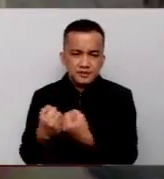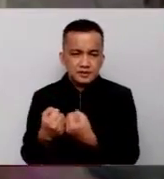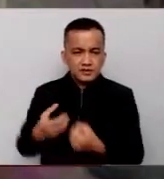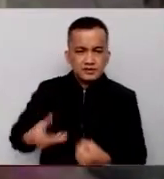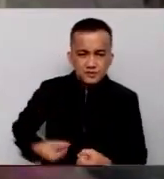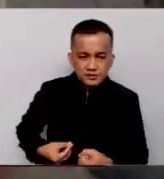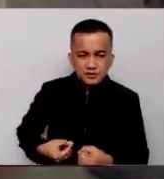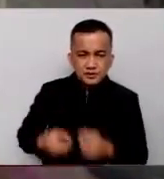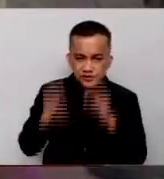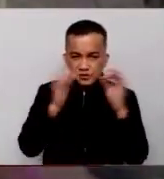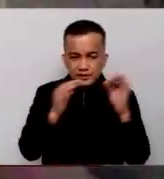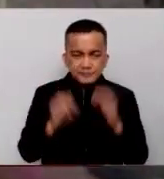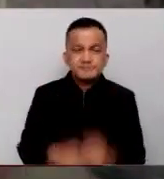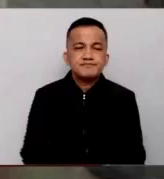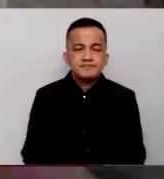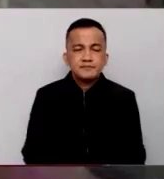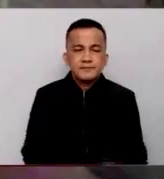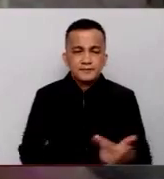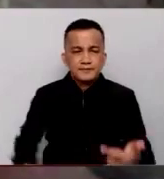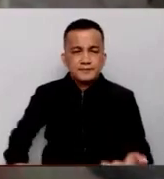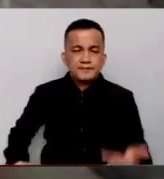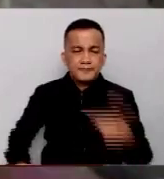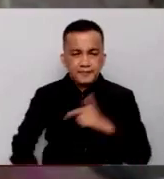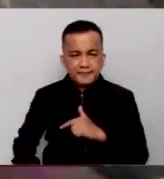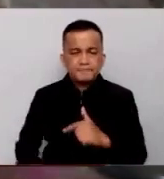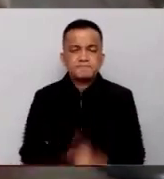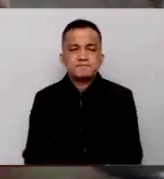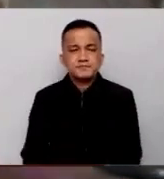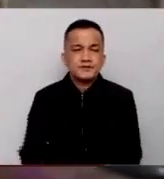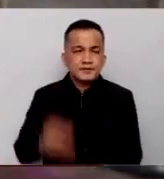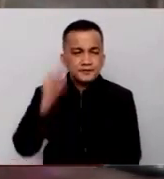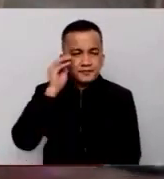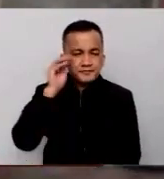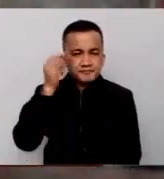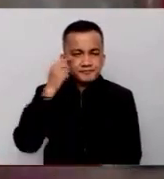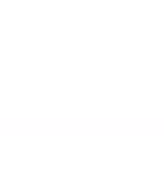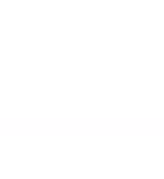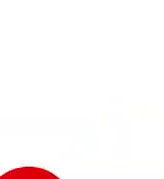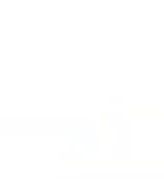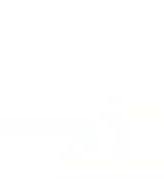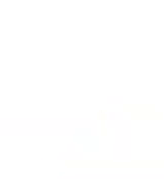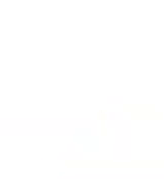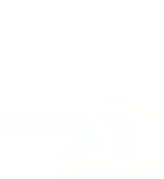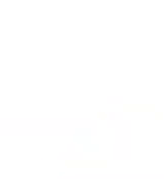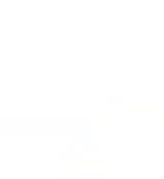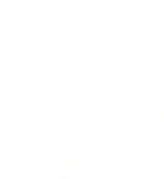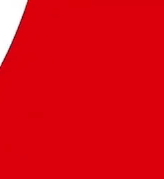Nagbabalita mula sa frontline, Mon Gualvez, News 5.